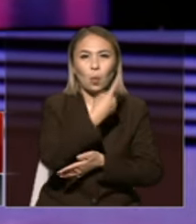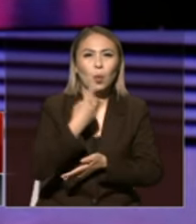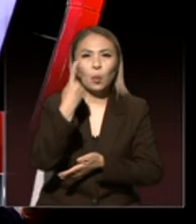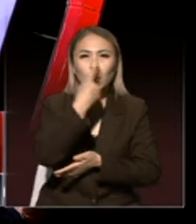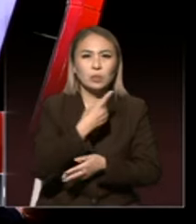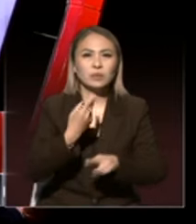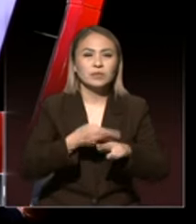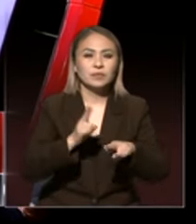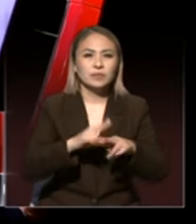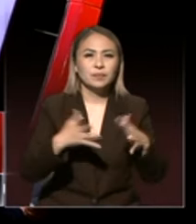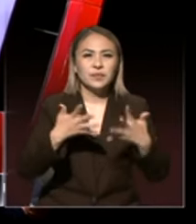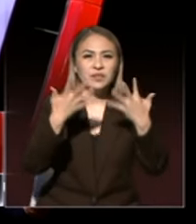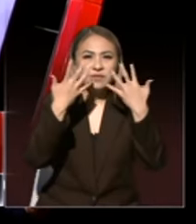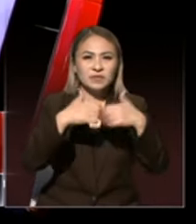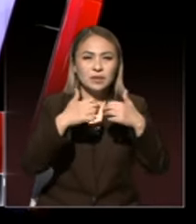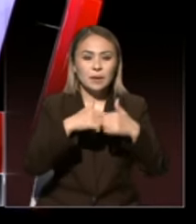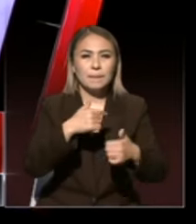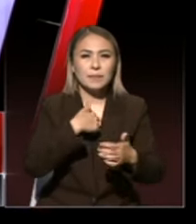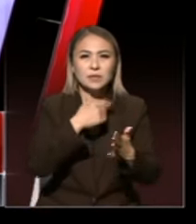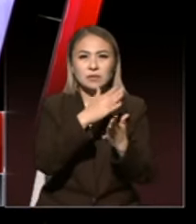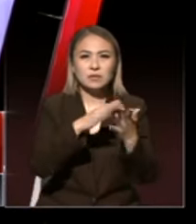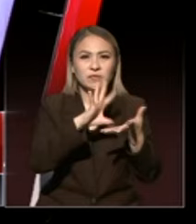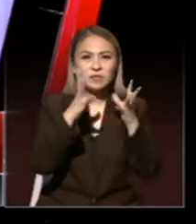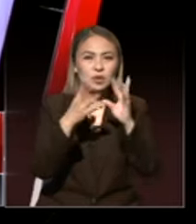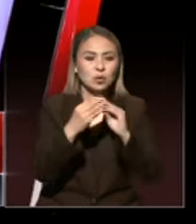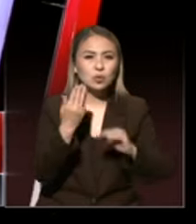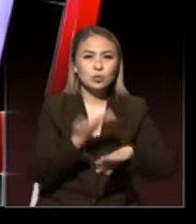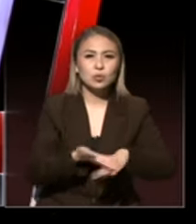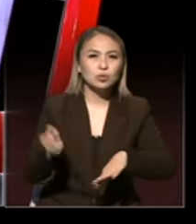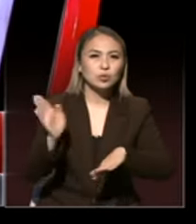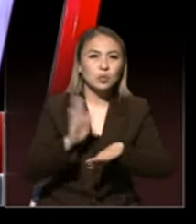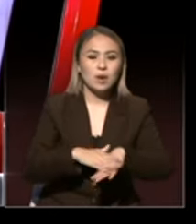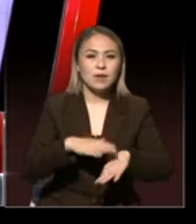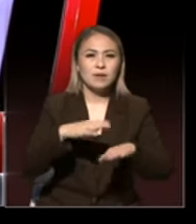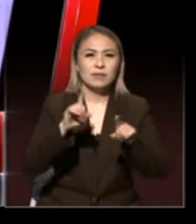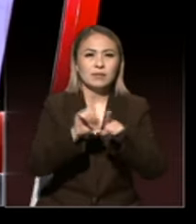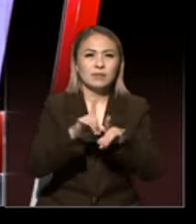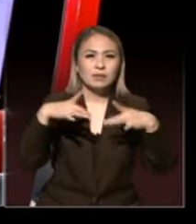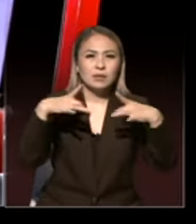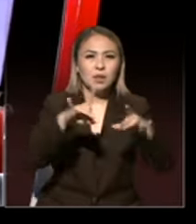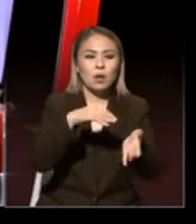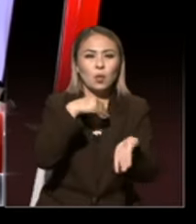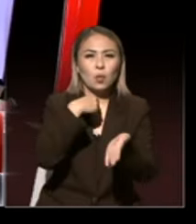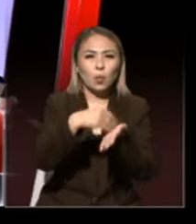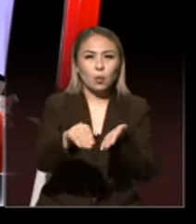енді бұлай санап отырсаңыз, вообще бізге қиын ауыл шаруашылығы. Мына тракторды алғанда бізге